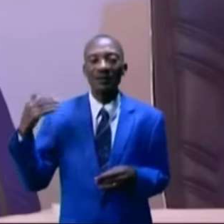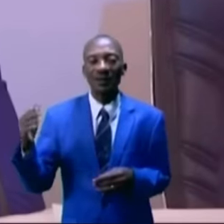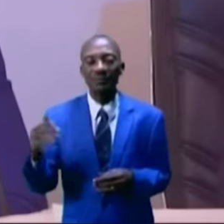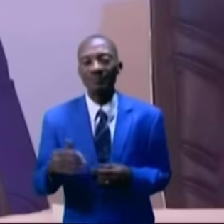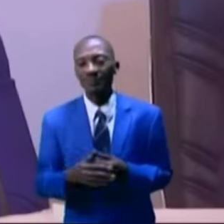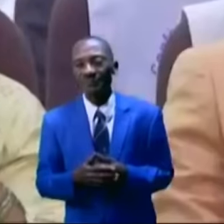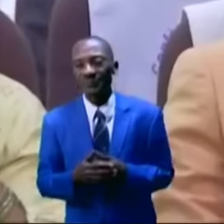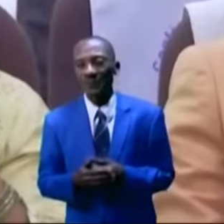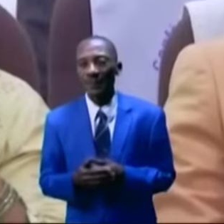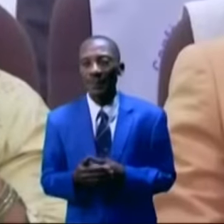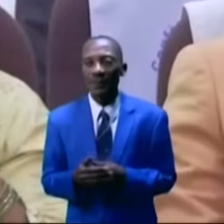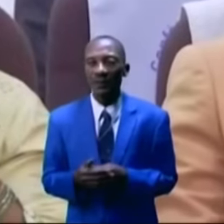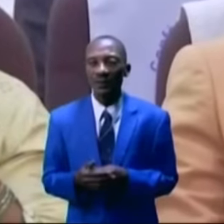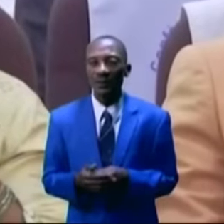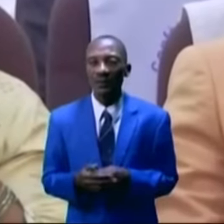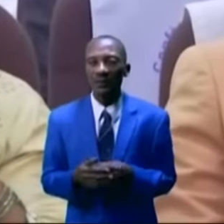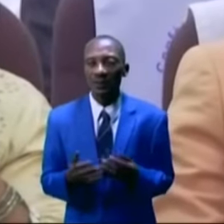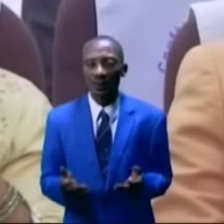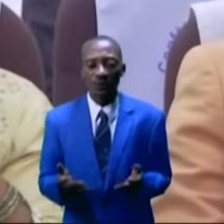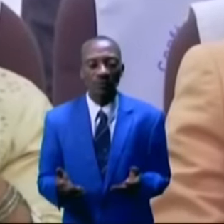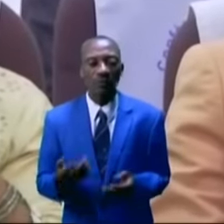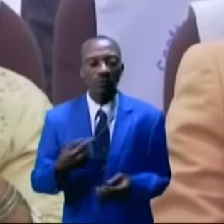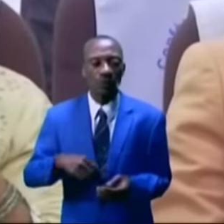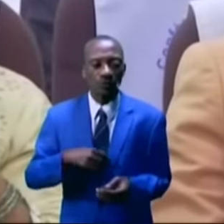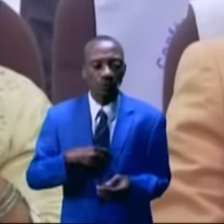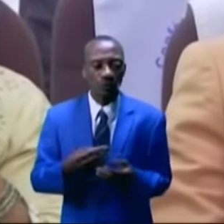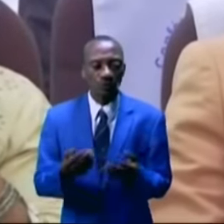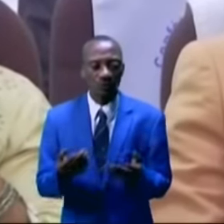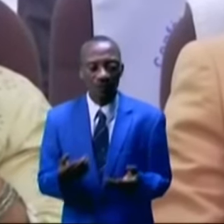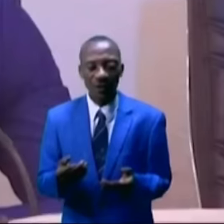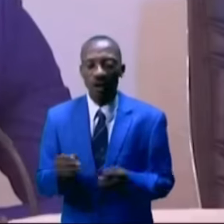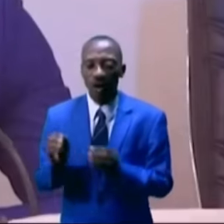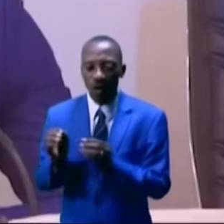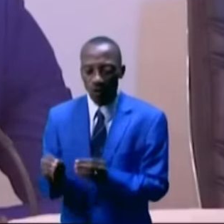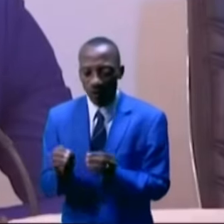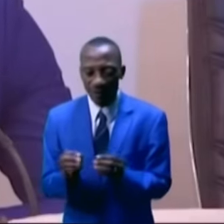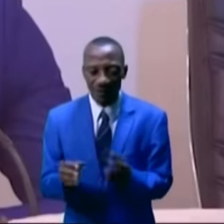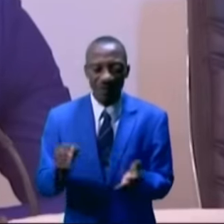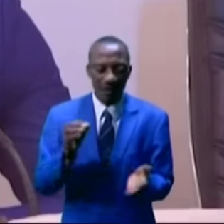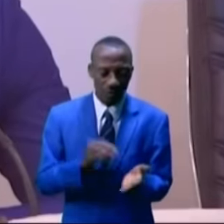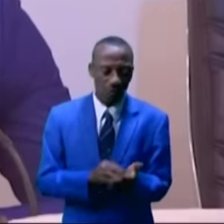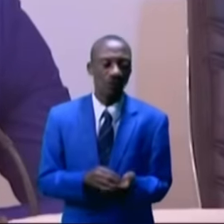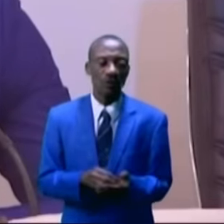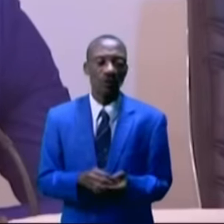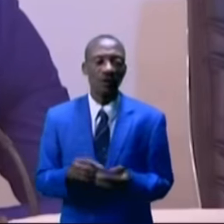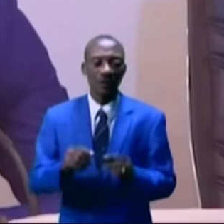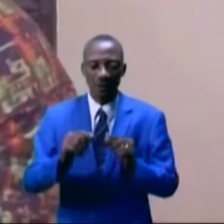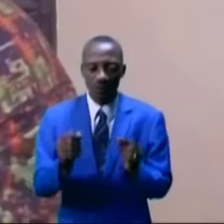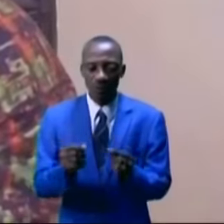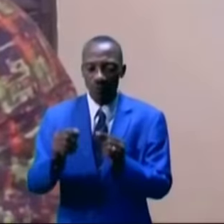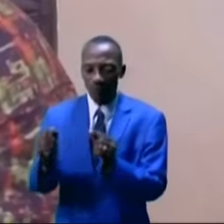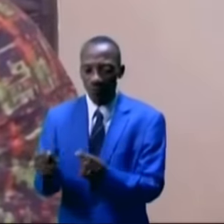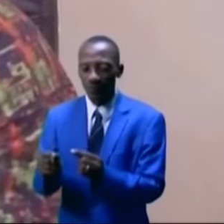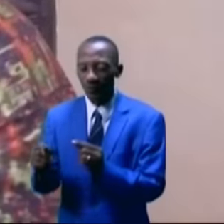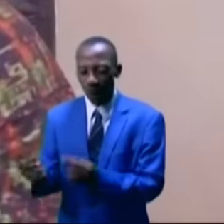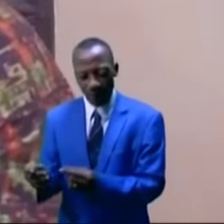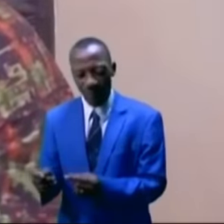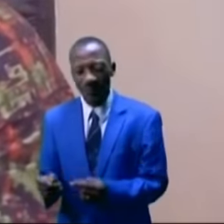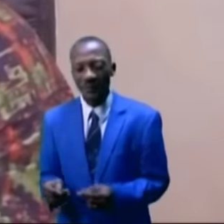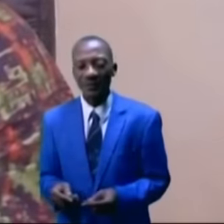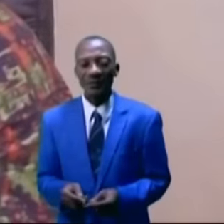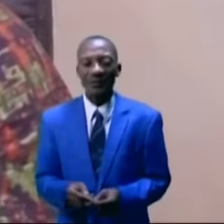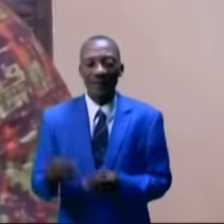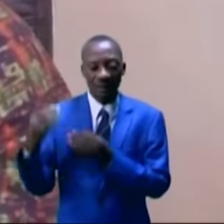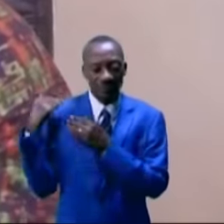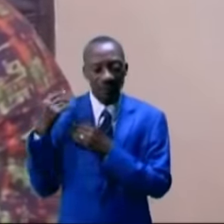vont se souvenir, la redynamisation de cette machine, c'est une responsabilité qui nous incombe à nous tous. Pourquoi est-ce que le chef de